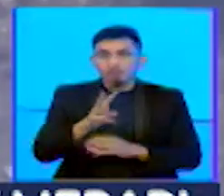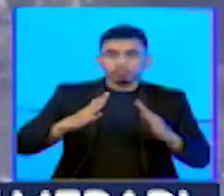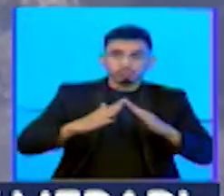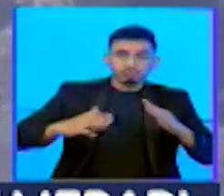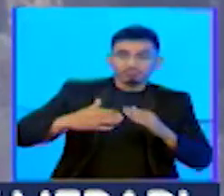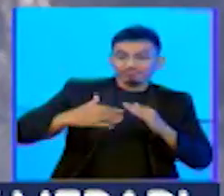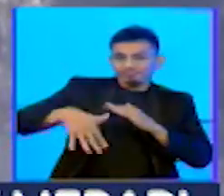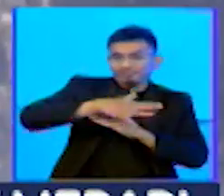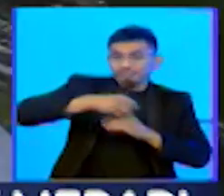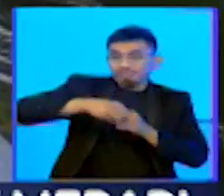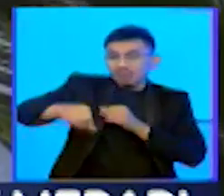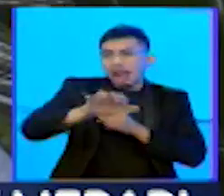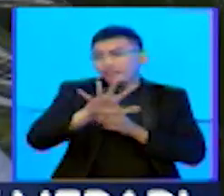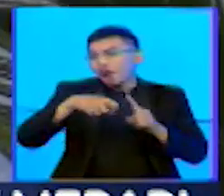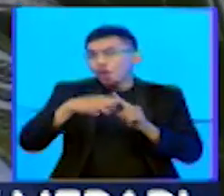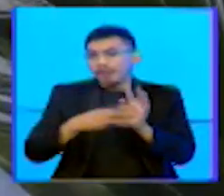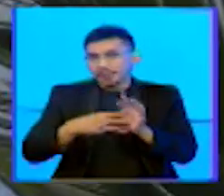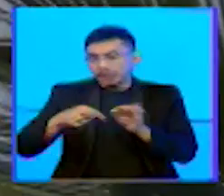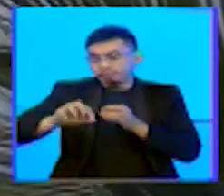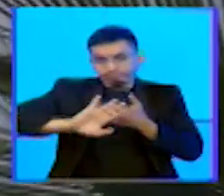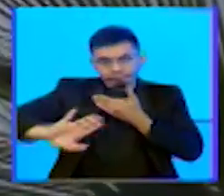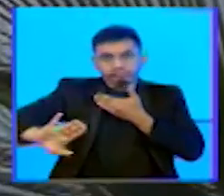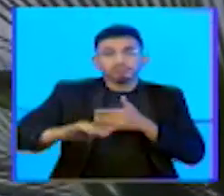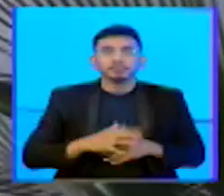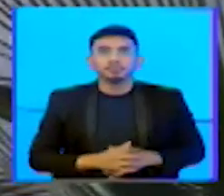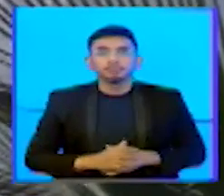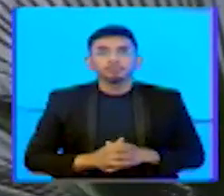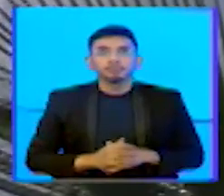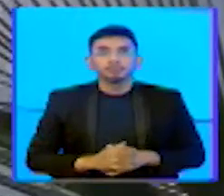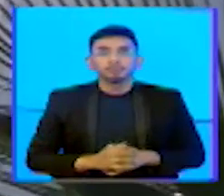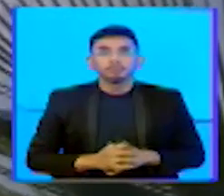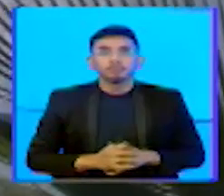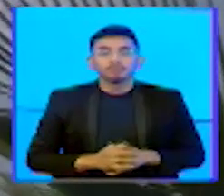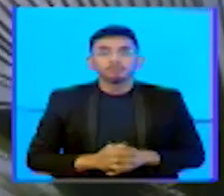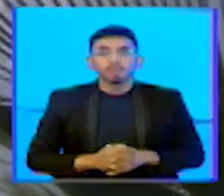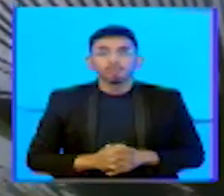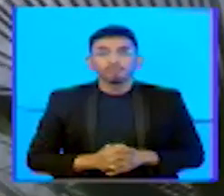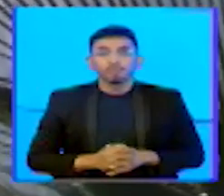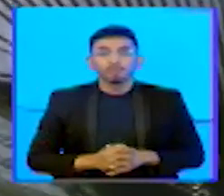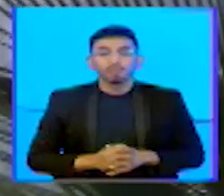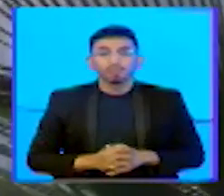Dari Sleman, Yogyakarta, Heru Trijoko, iNews, melaporkan.